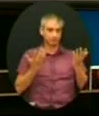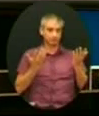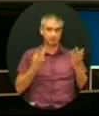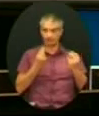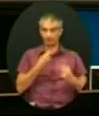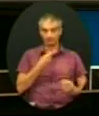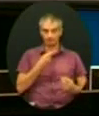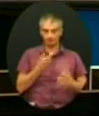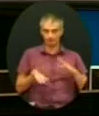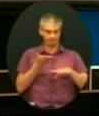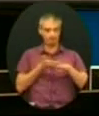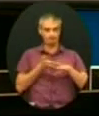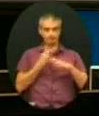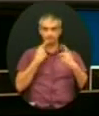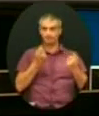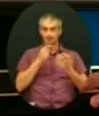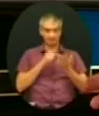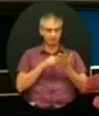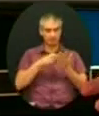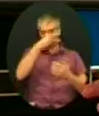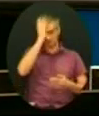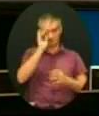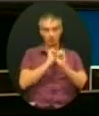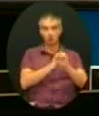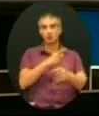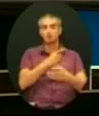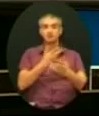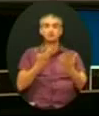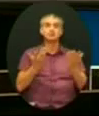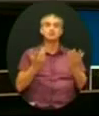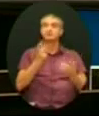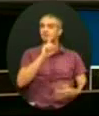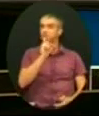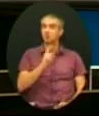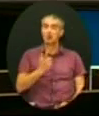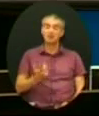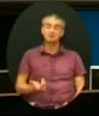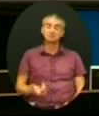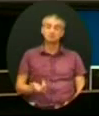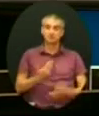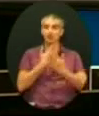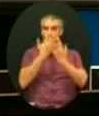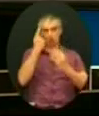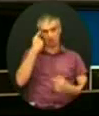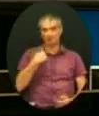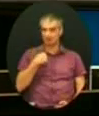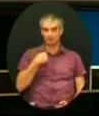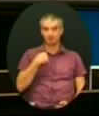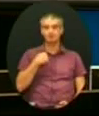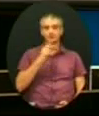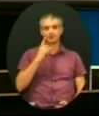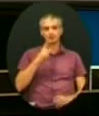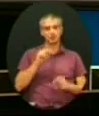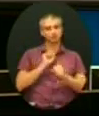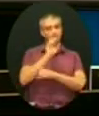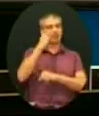דבר שעלה כמובן בקמפיין, אבל להיות וטראמפ תומך בדבר הזה, אז כנראה שברור לדעתי שיהיה עירור על העמדה